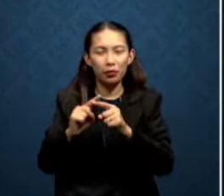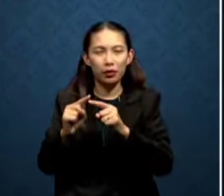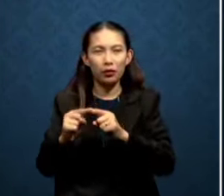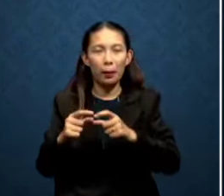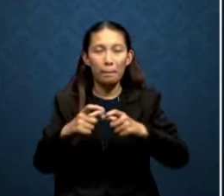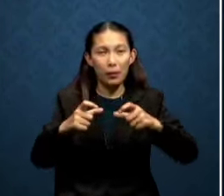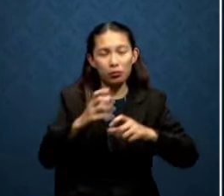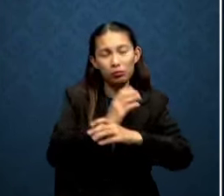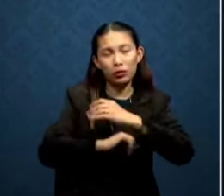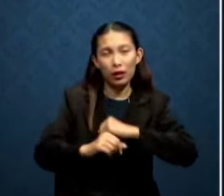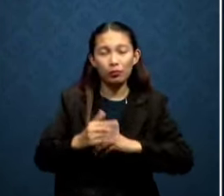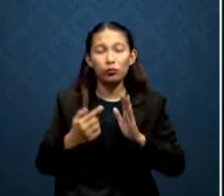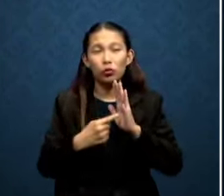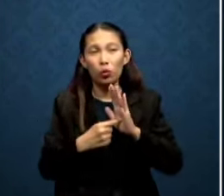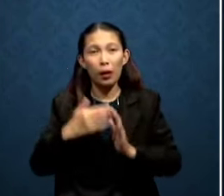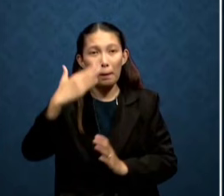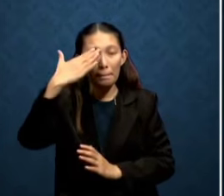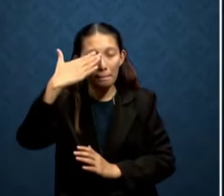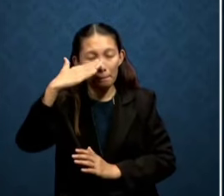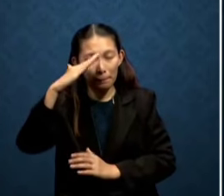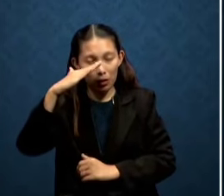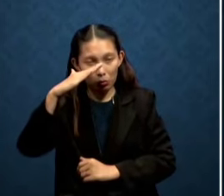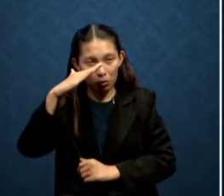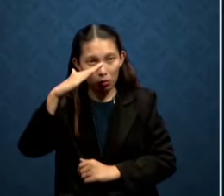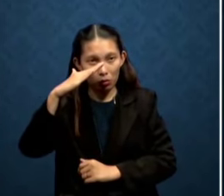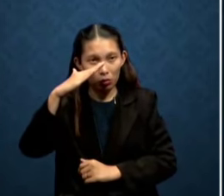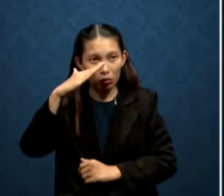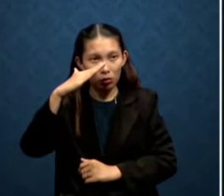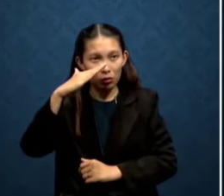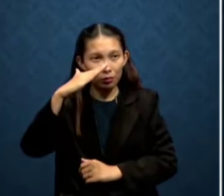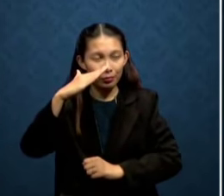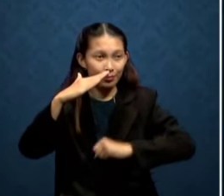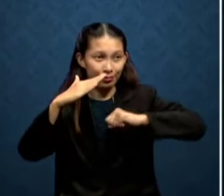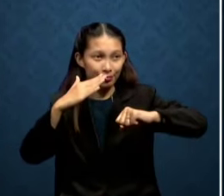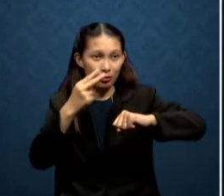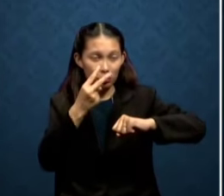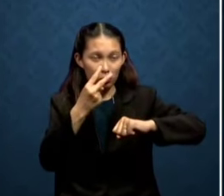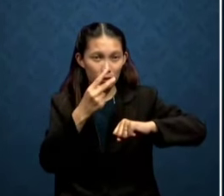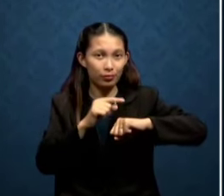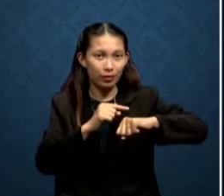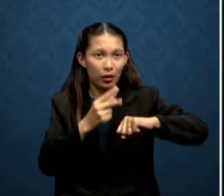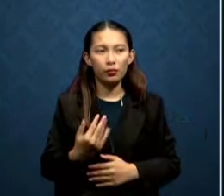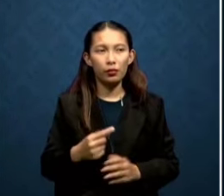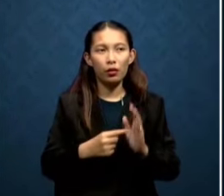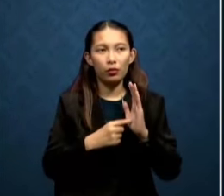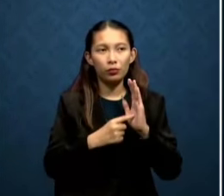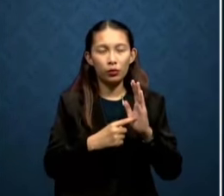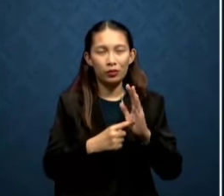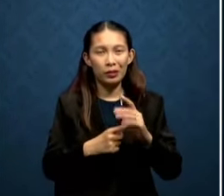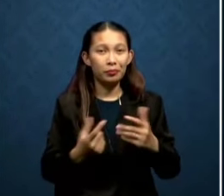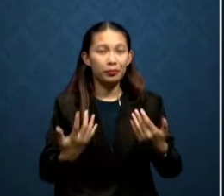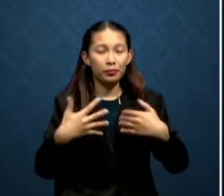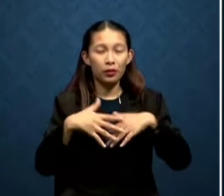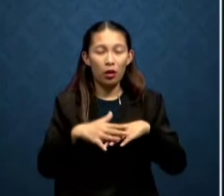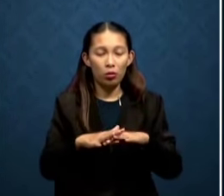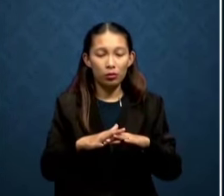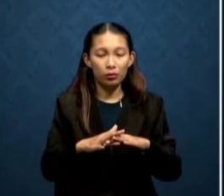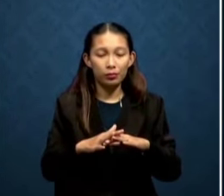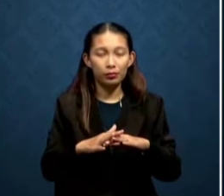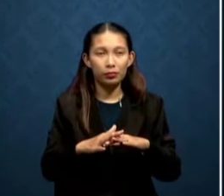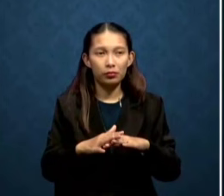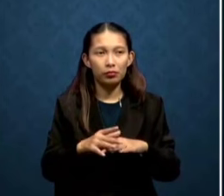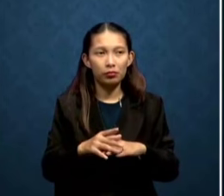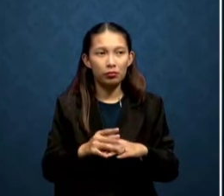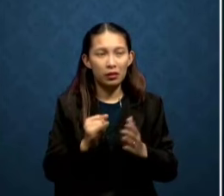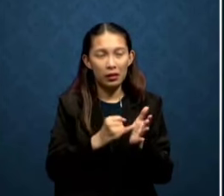ให้อาสาสมัครสาธารณสุขประจำหมู่บ้านหรืออสมช่วยอำนวยความสะดวกโดยการทำบัตรที่บ้านผู้พิการพร้อมเสนอแนะให้ปรับระดับผลการ